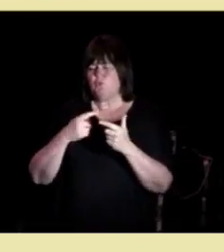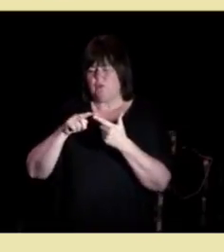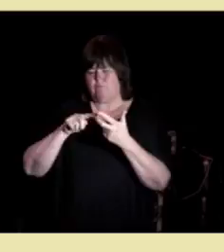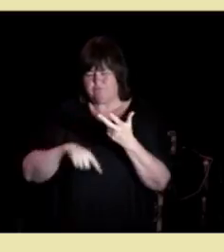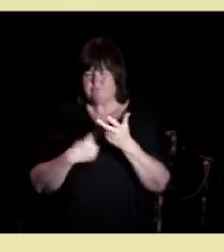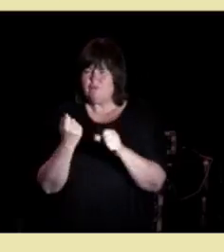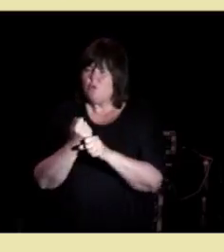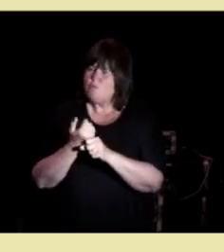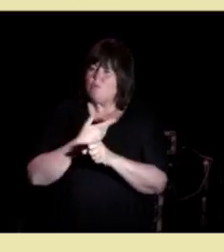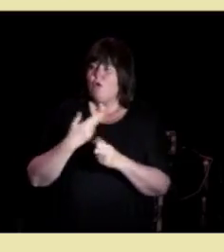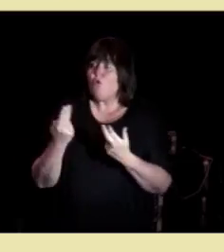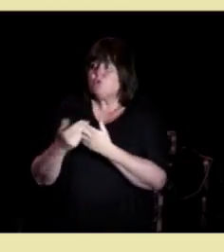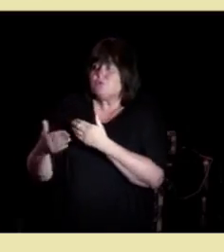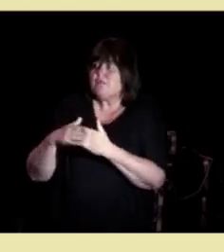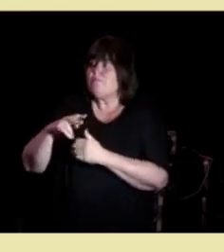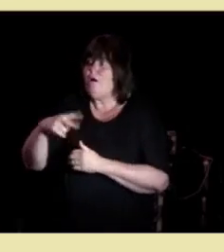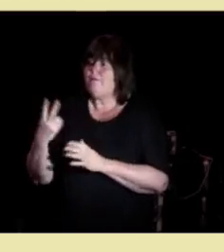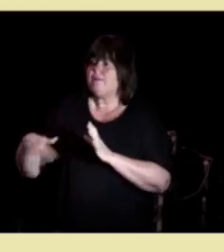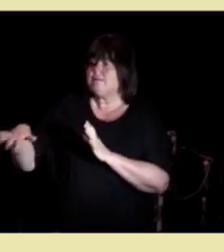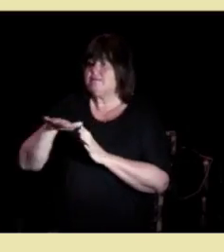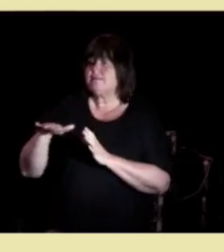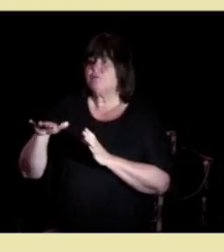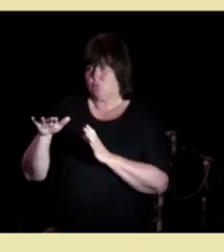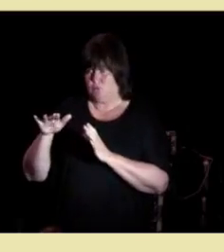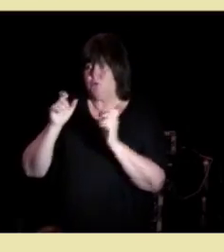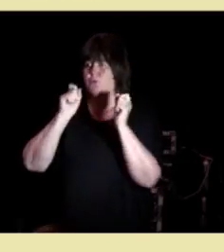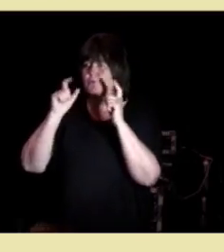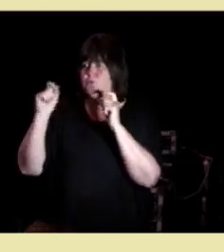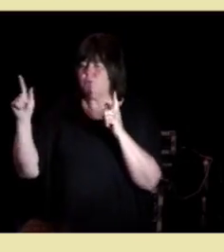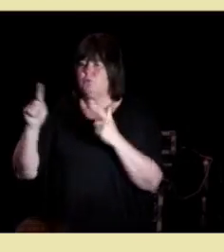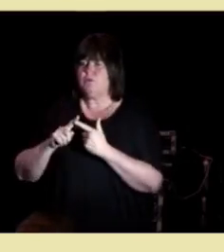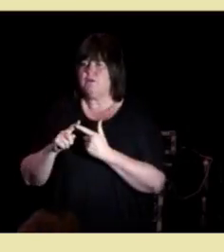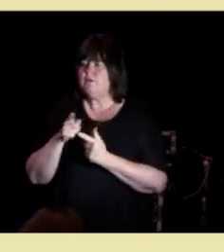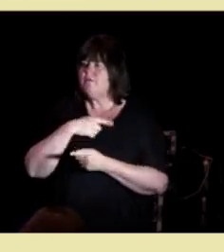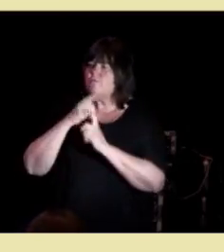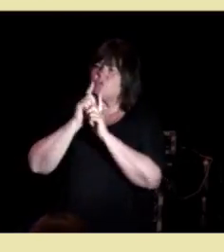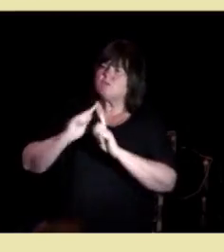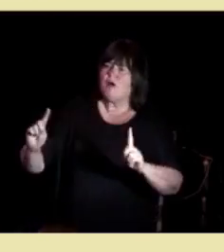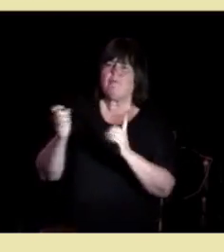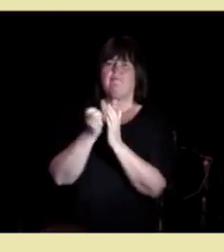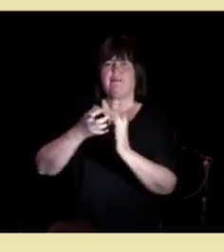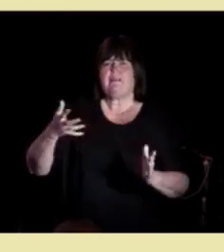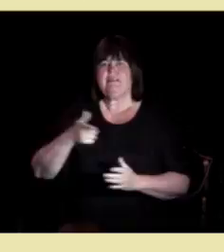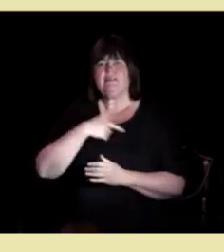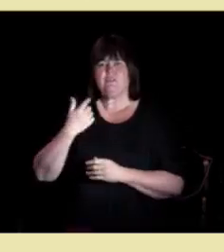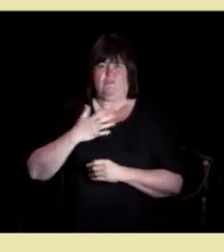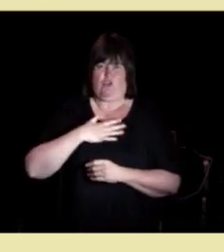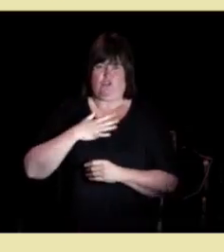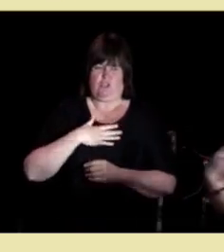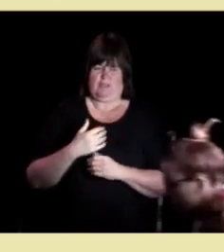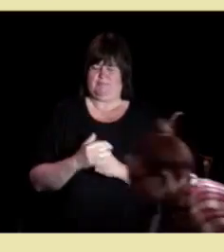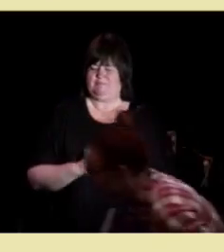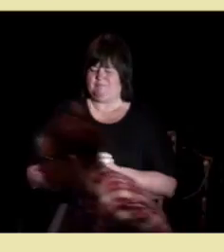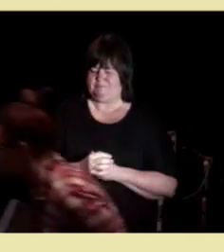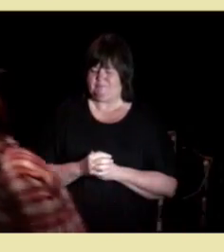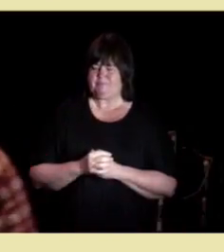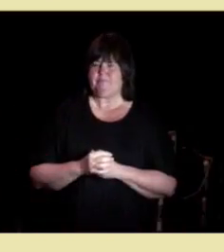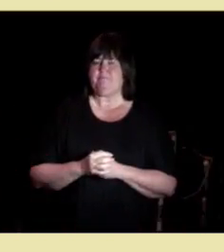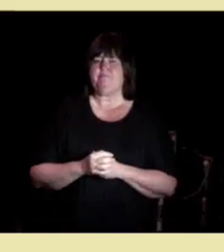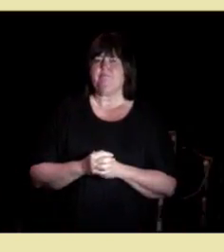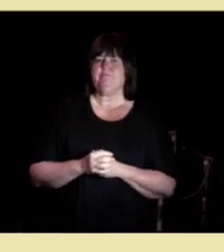med andre sektorer, kultur, for å skape de verdiene som vi ønsker.